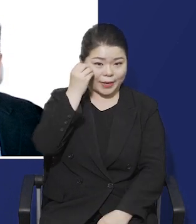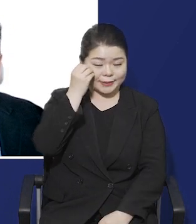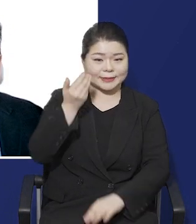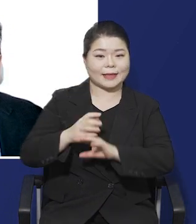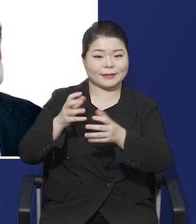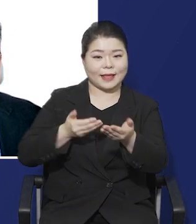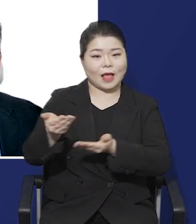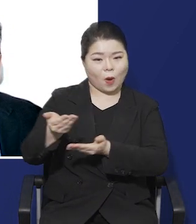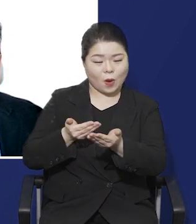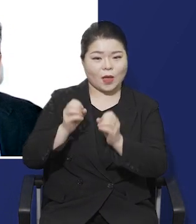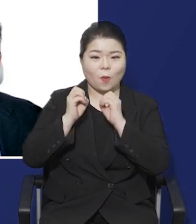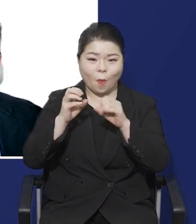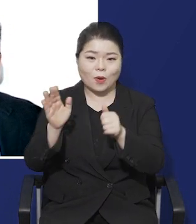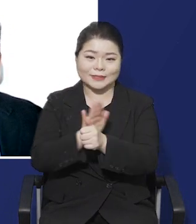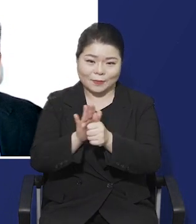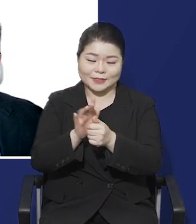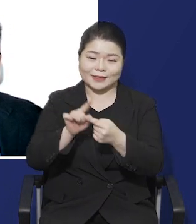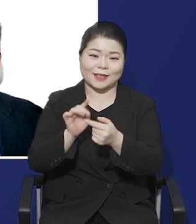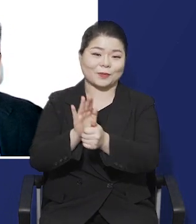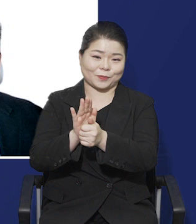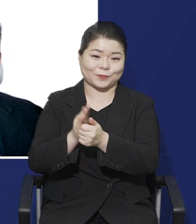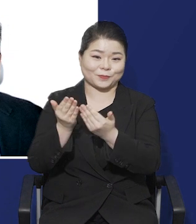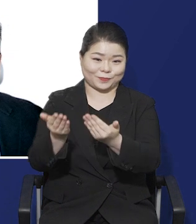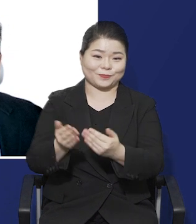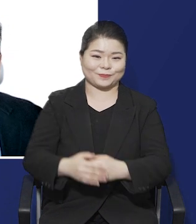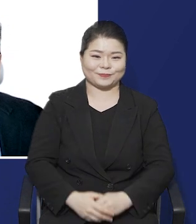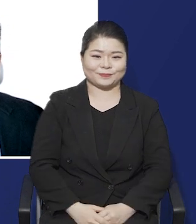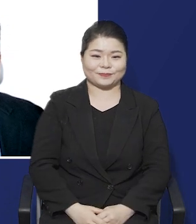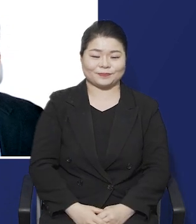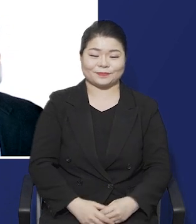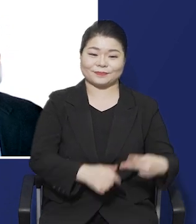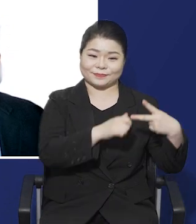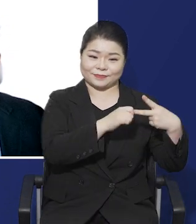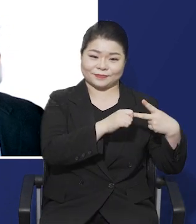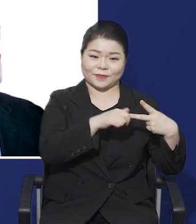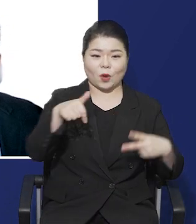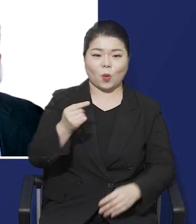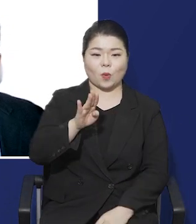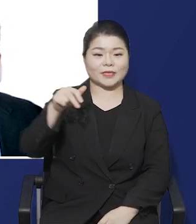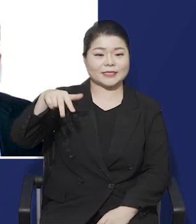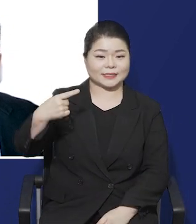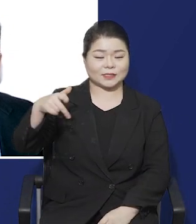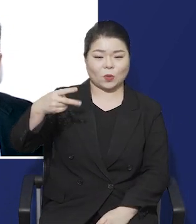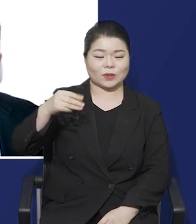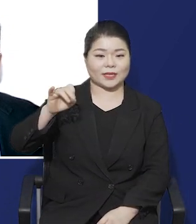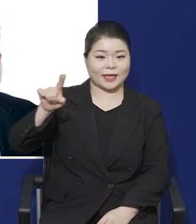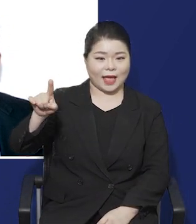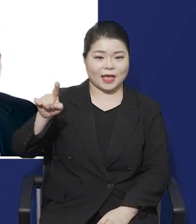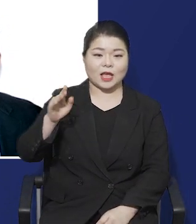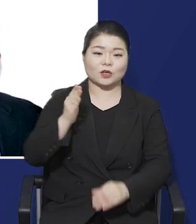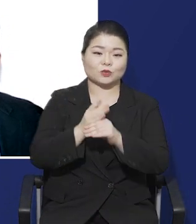해외 거래와 마케팅 서비스를 지원하고 있습니다. 다음은 고비지 코리아로